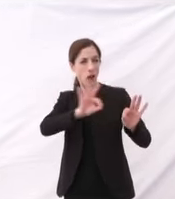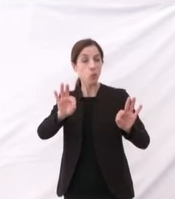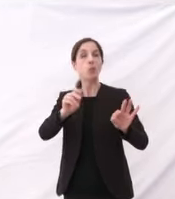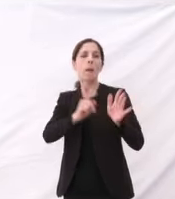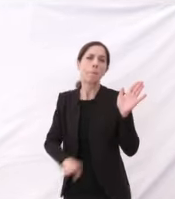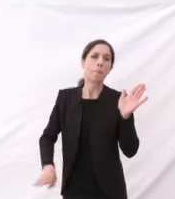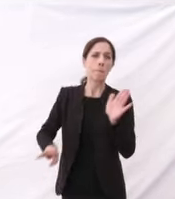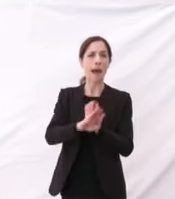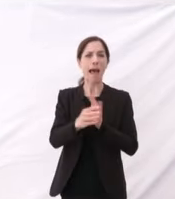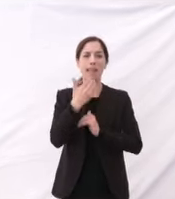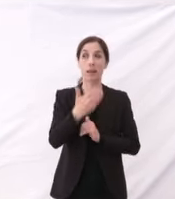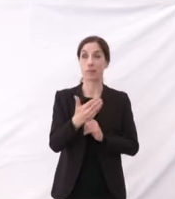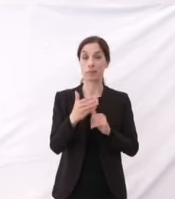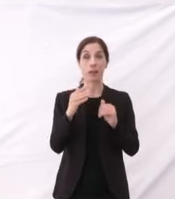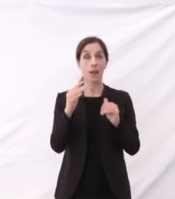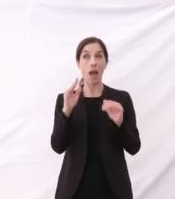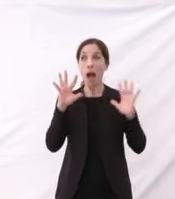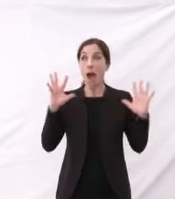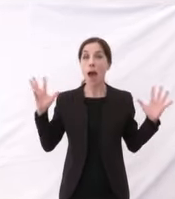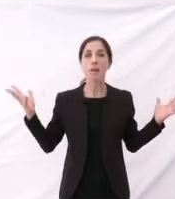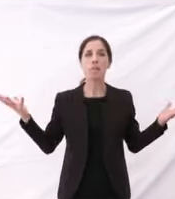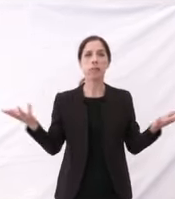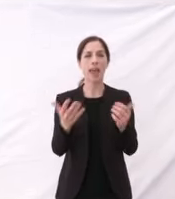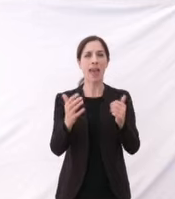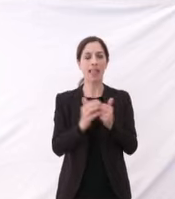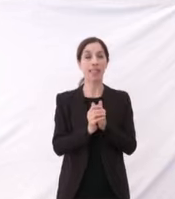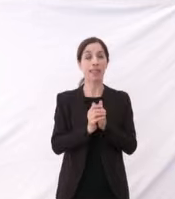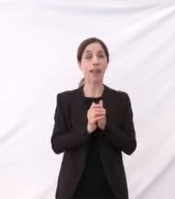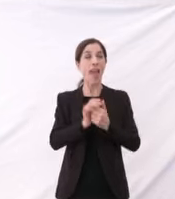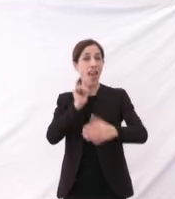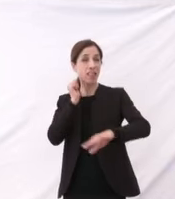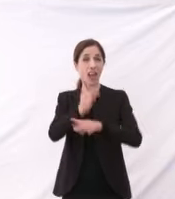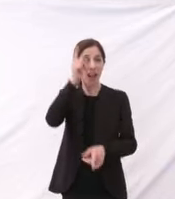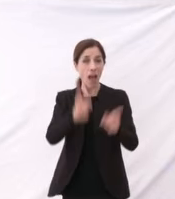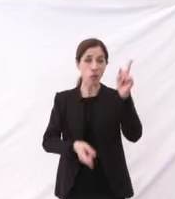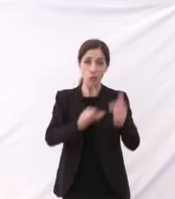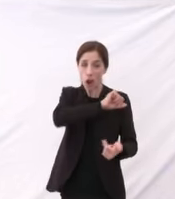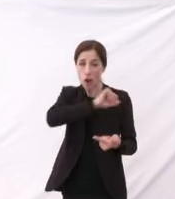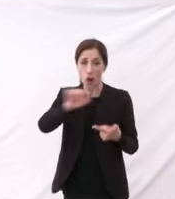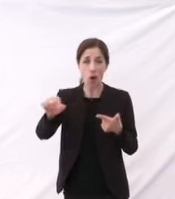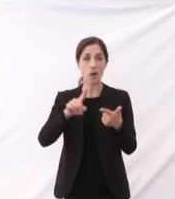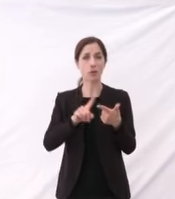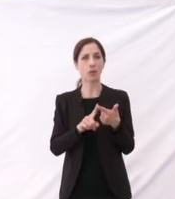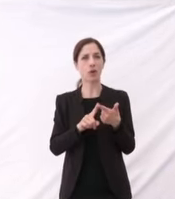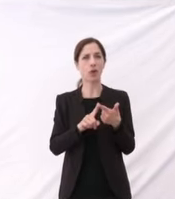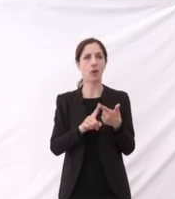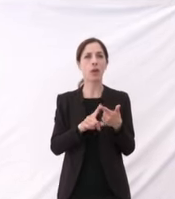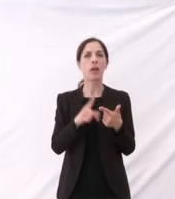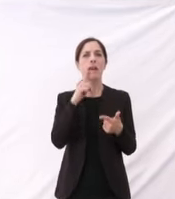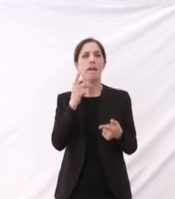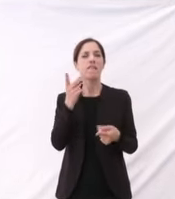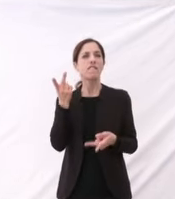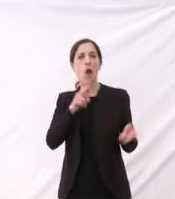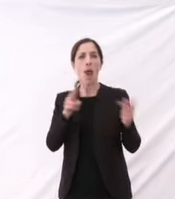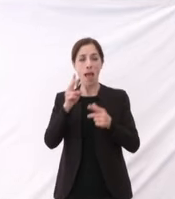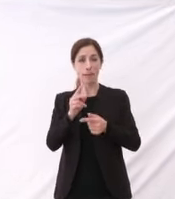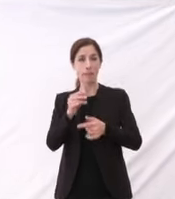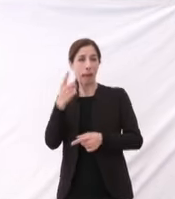manifestazioni per l'ambiente, contro le dittature, contro quelle violenze criminali.